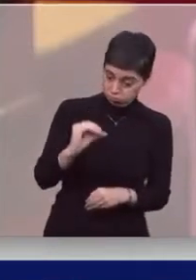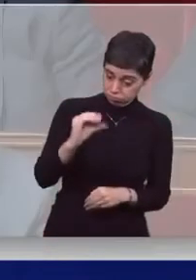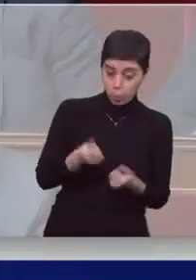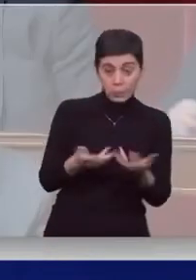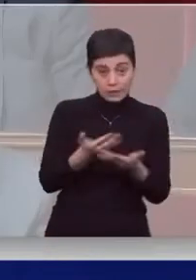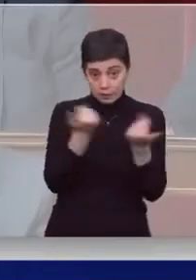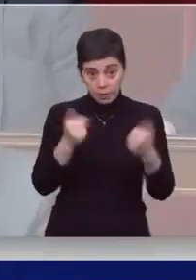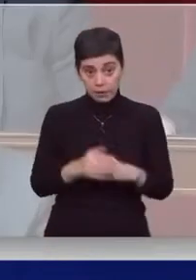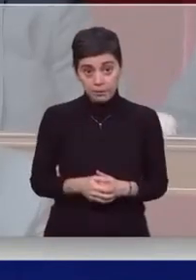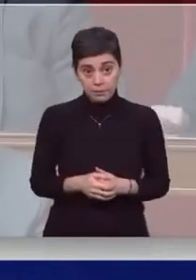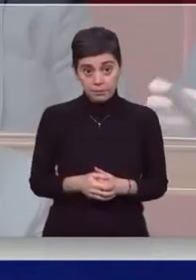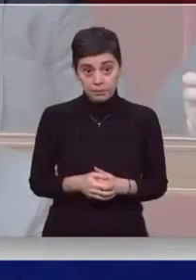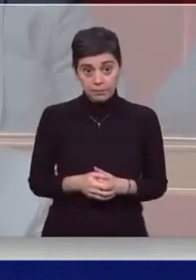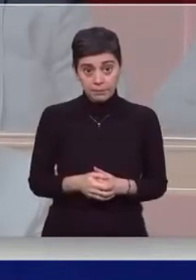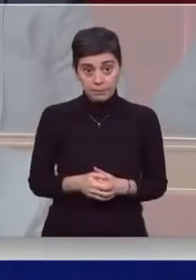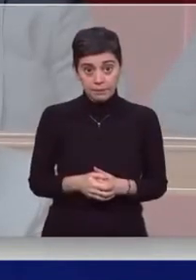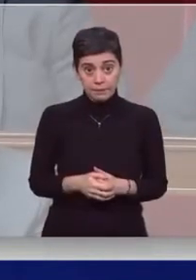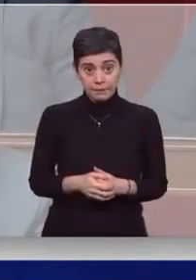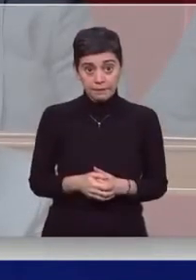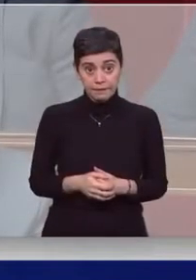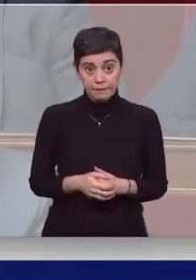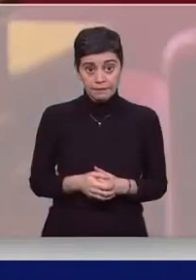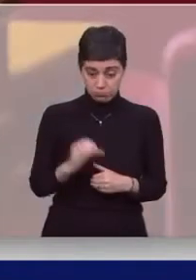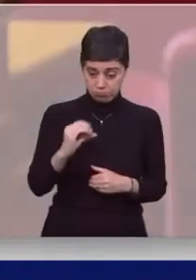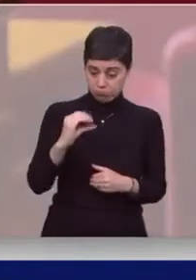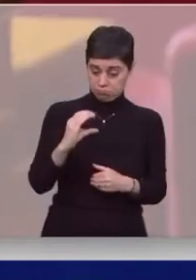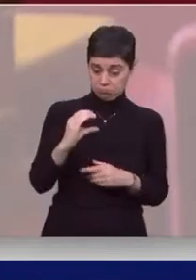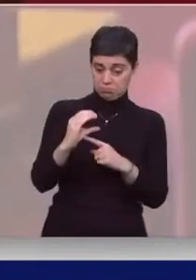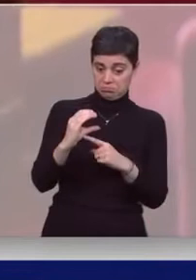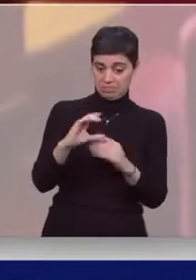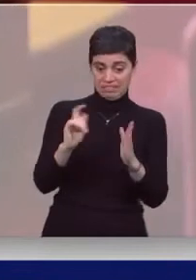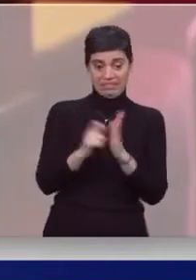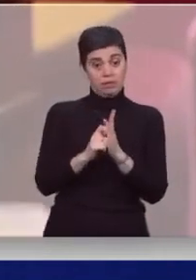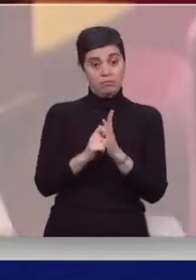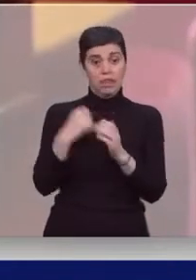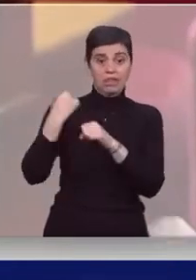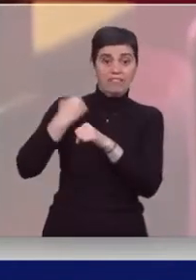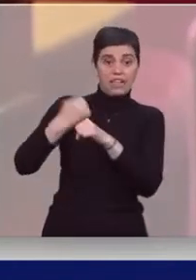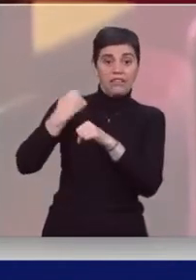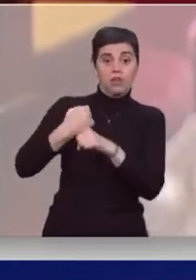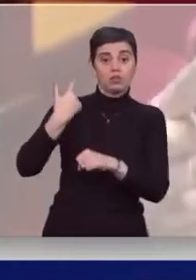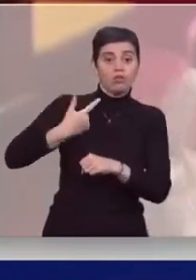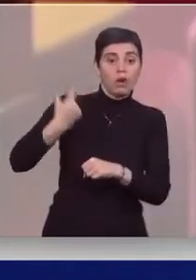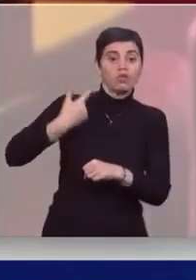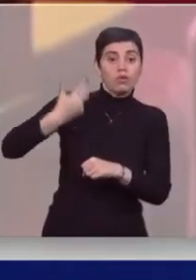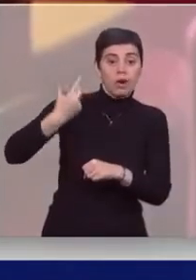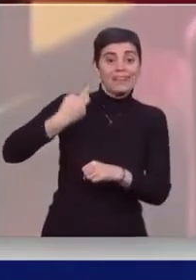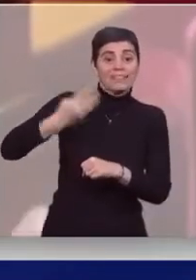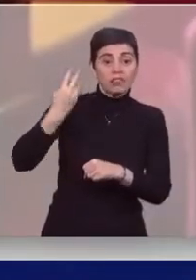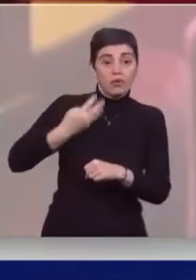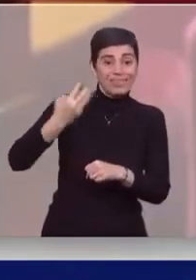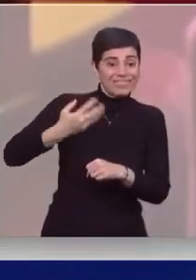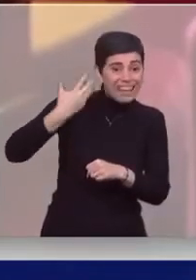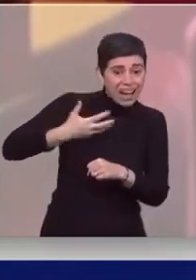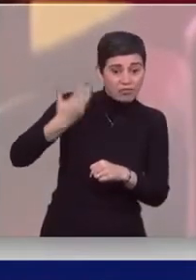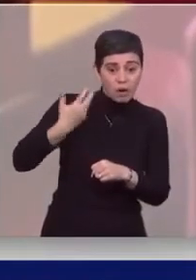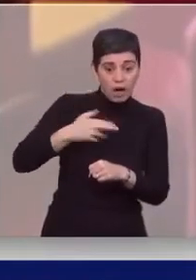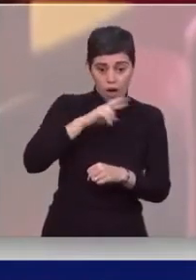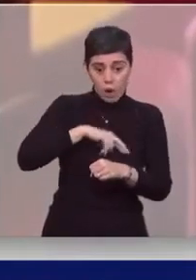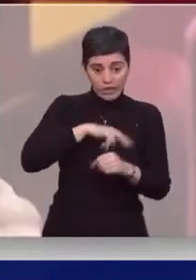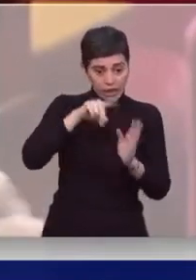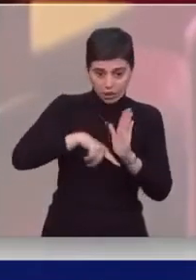ont une idée claire de la retraite dont ils vont pouvoir bénéficier lorsque, au cours d'une carrière, ils changent 2, 3, 4, 5 fois de régime de